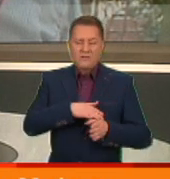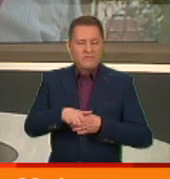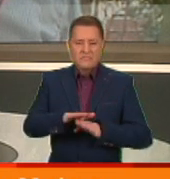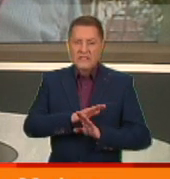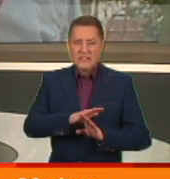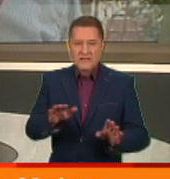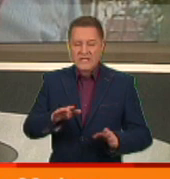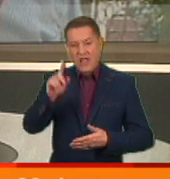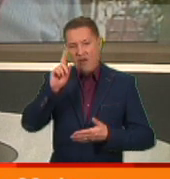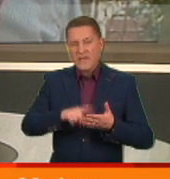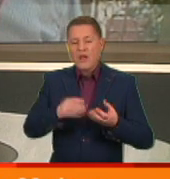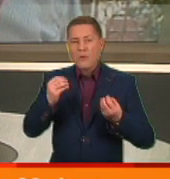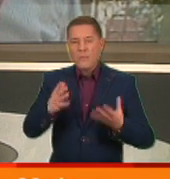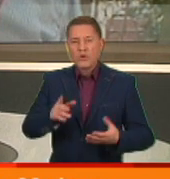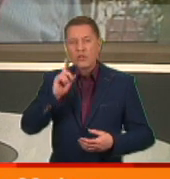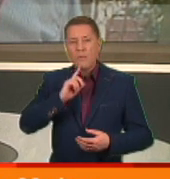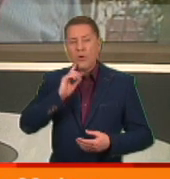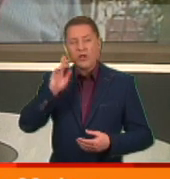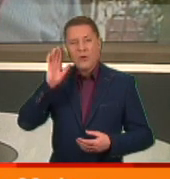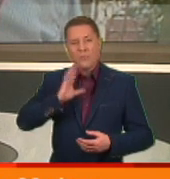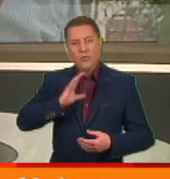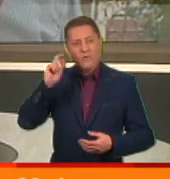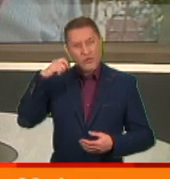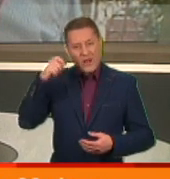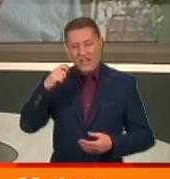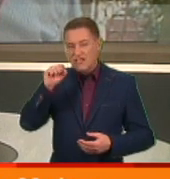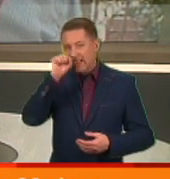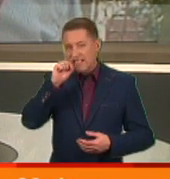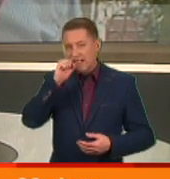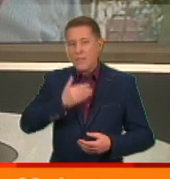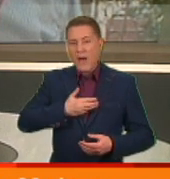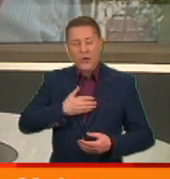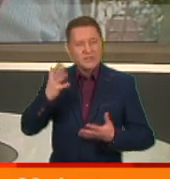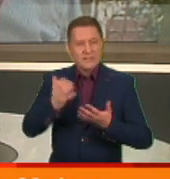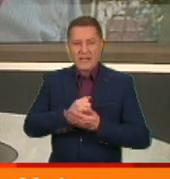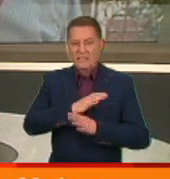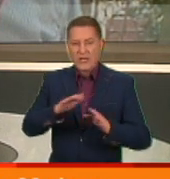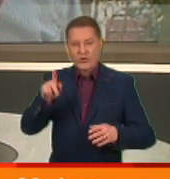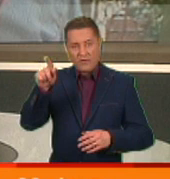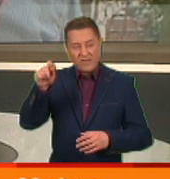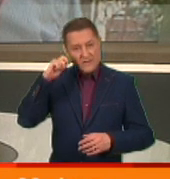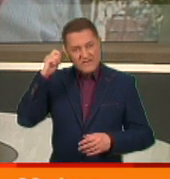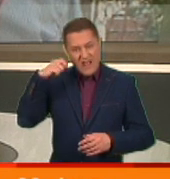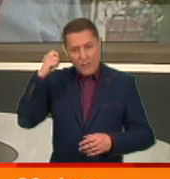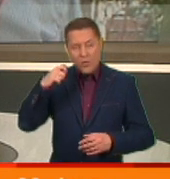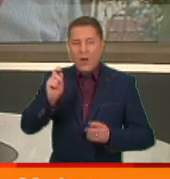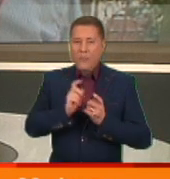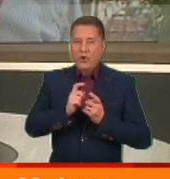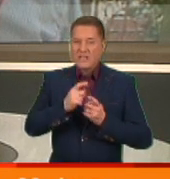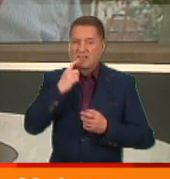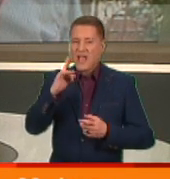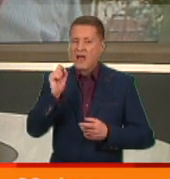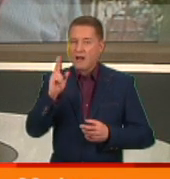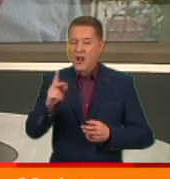здійснилося, вірить, просто поки він був у Туреччині, дідусь його ще не знайшов. У Стамбулі хлопчик бореться із раком крові.